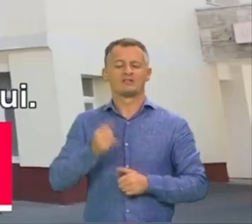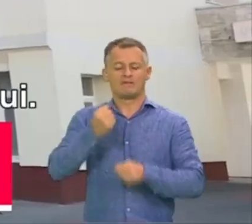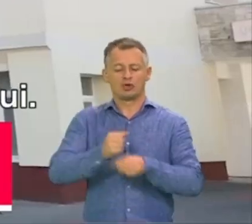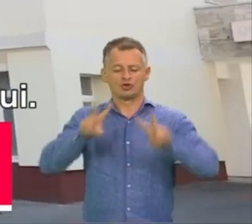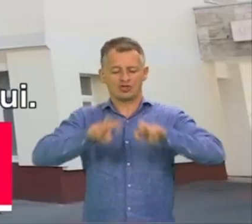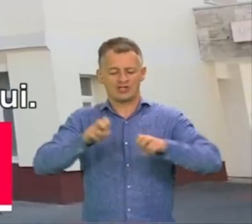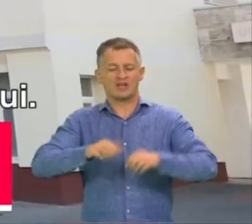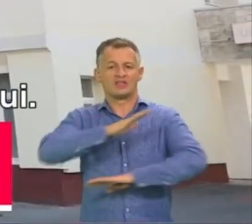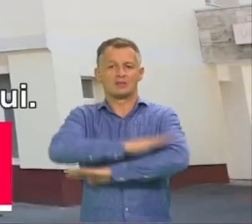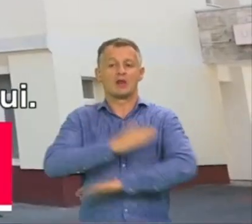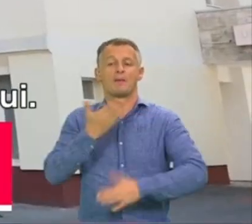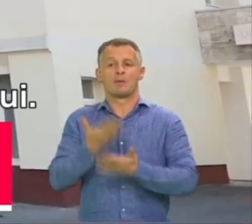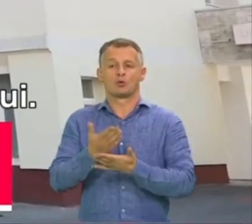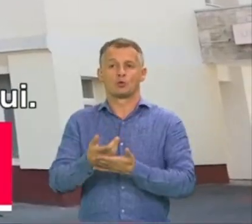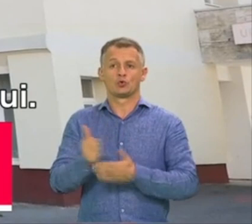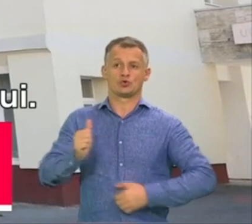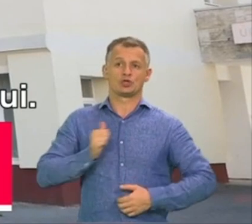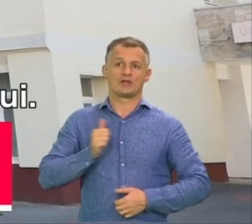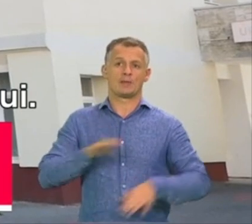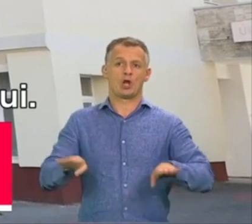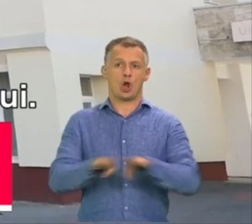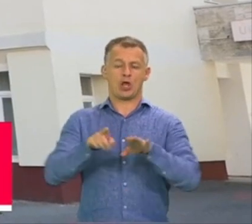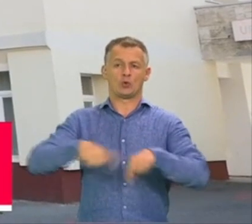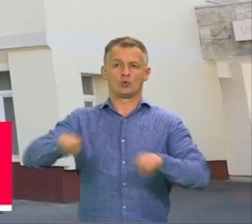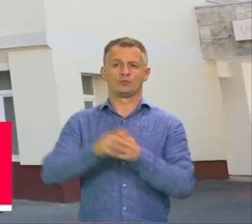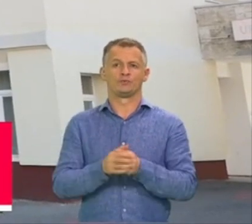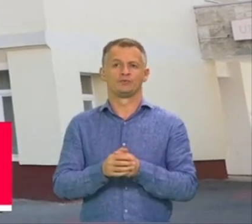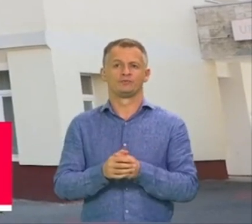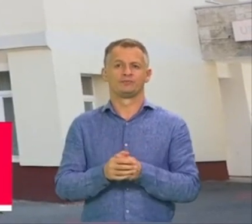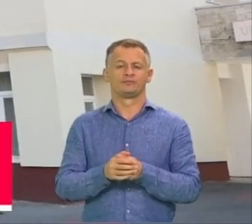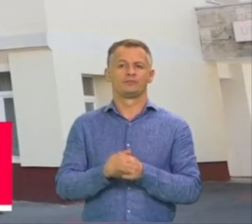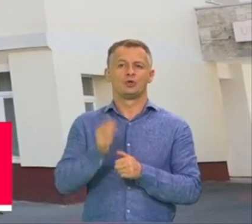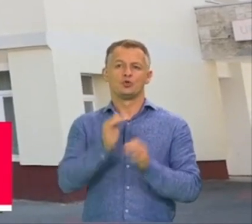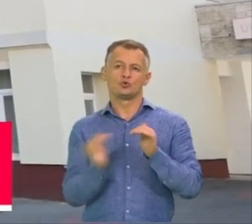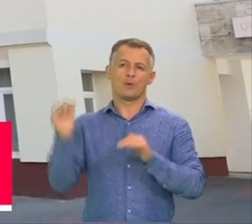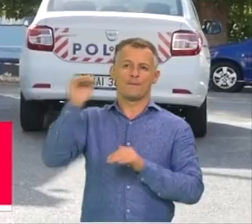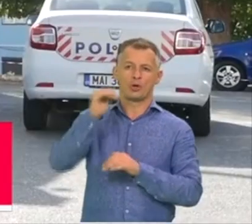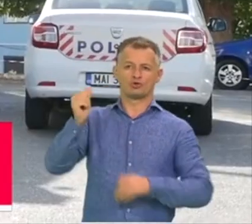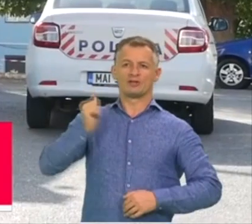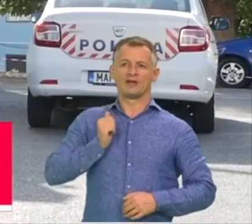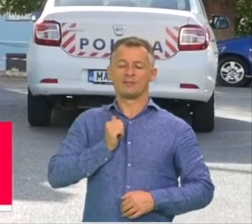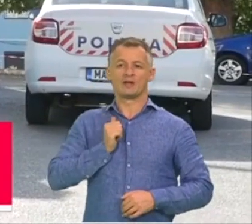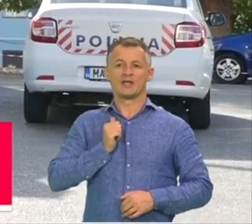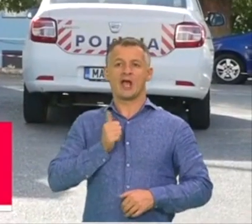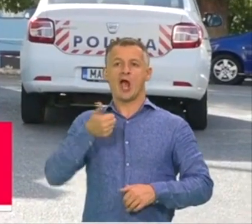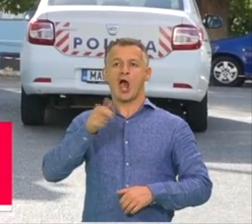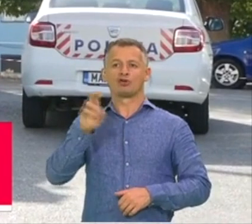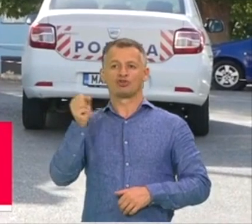cercetarea disciplinară prealabilă a ofițerului. Superiorii jandarmeriei Argeș au discutat cu cel în cauză.